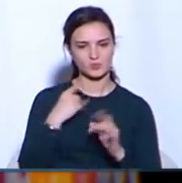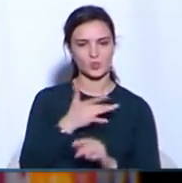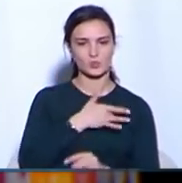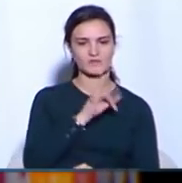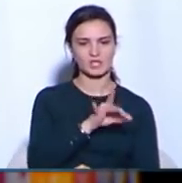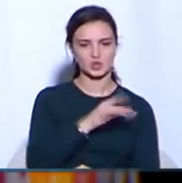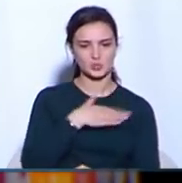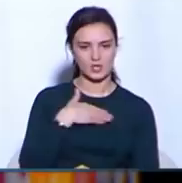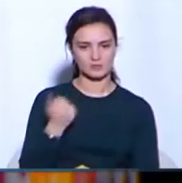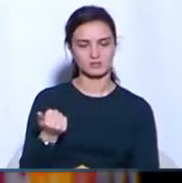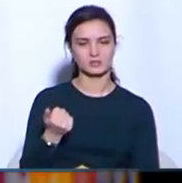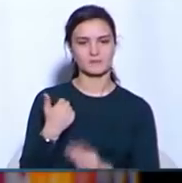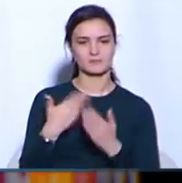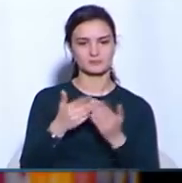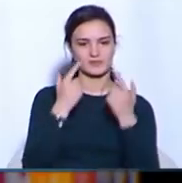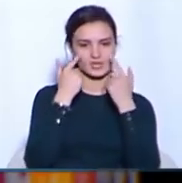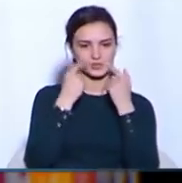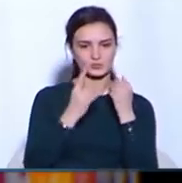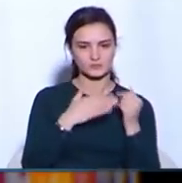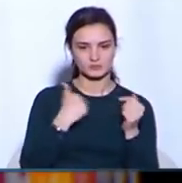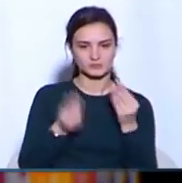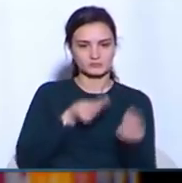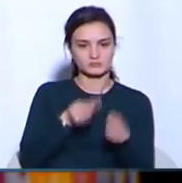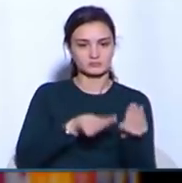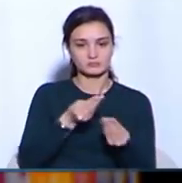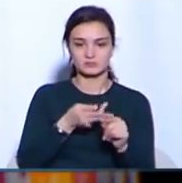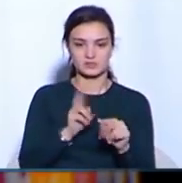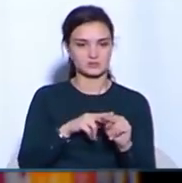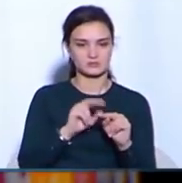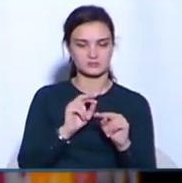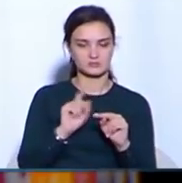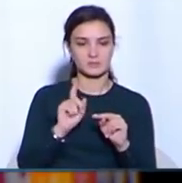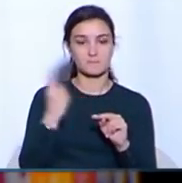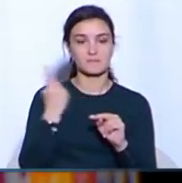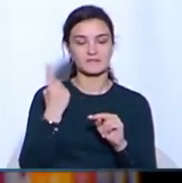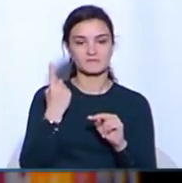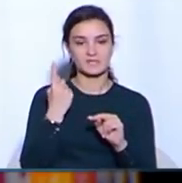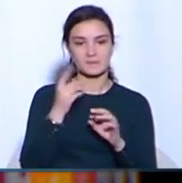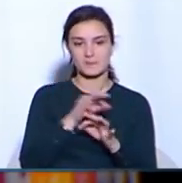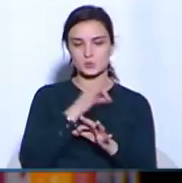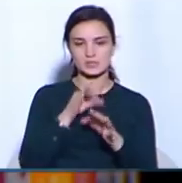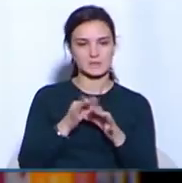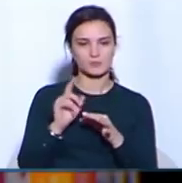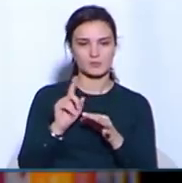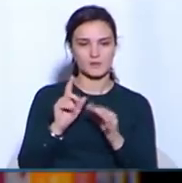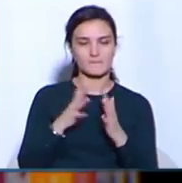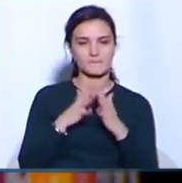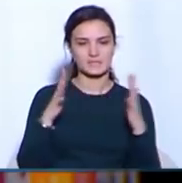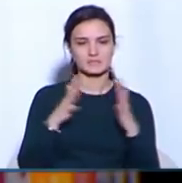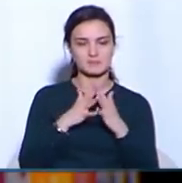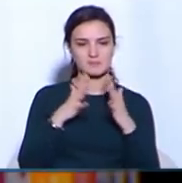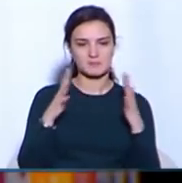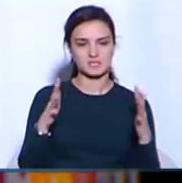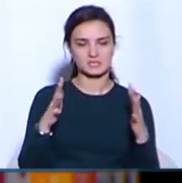გული ვატკინო, არ მინდა ვატირო და ასე შემდეგ. მაგრამ პირველ ეტაპზე ჩვენი პასუხისმგებლობაა ის, რომ მეტისმეტი